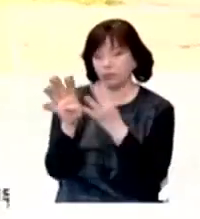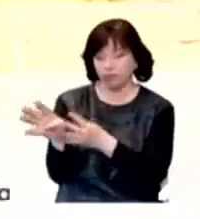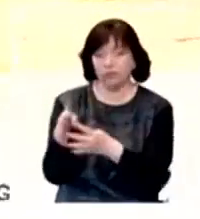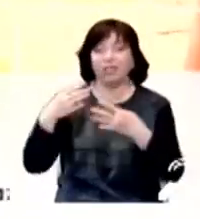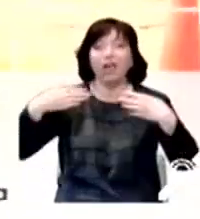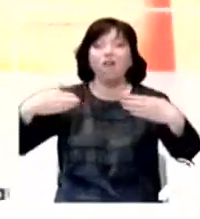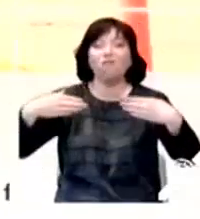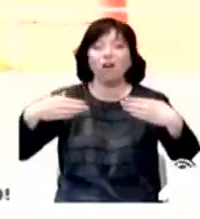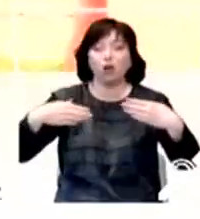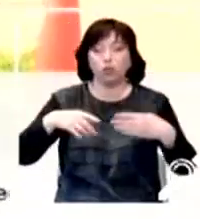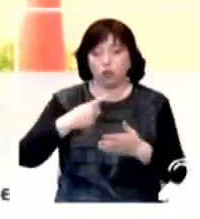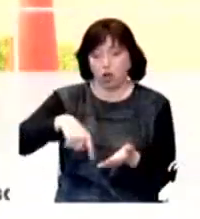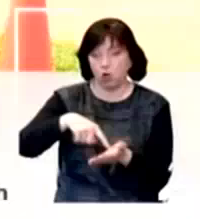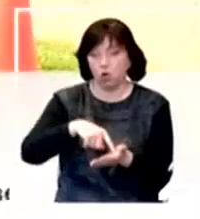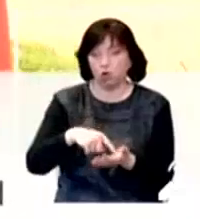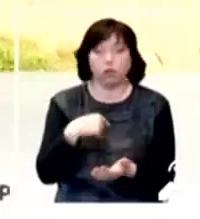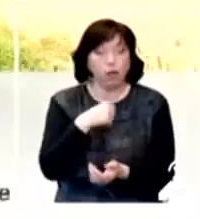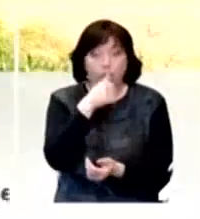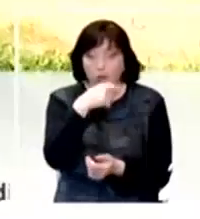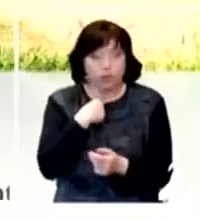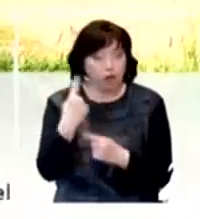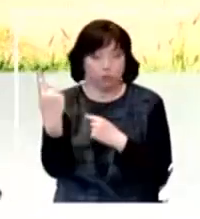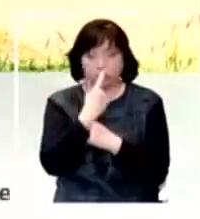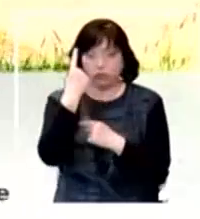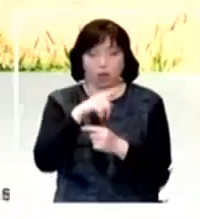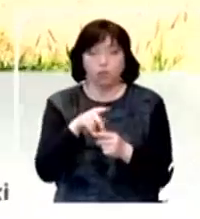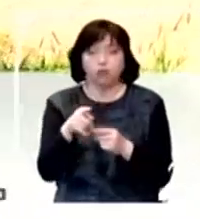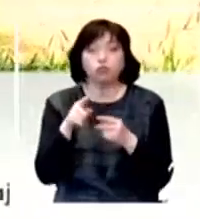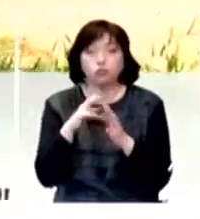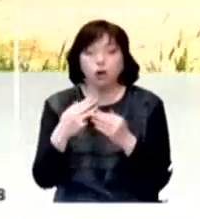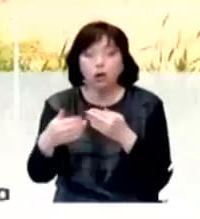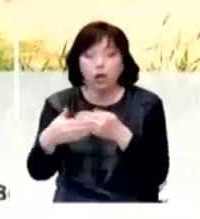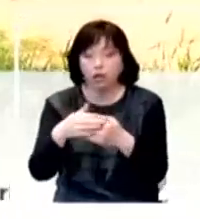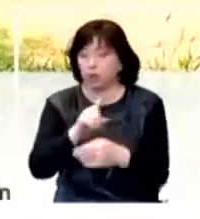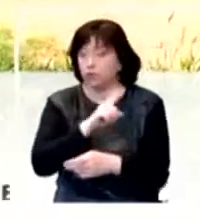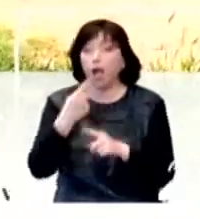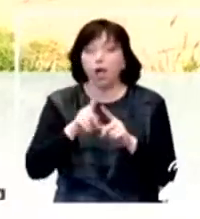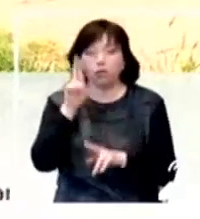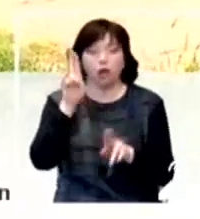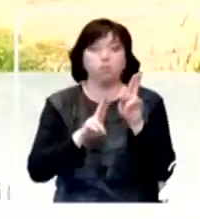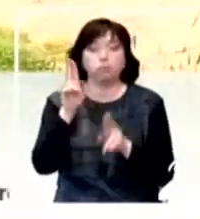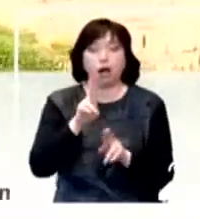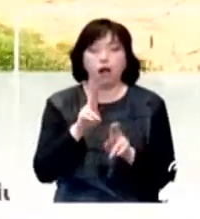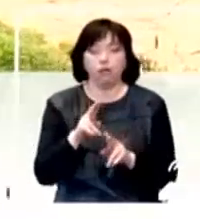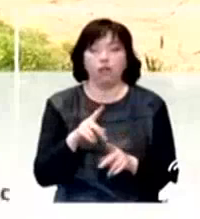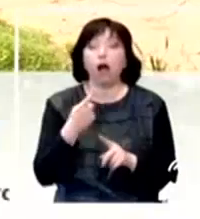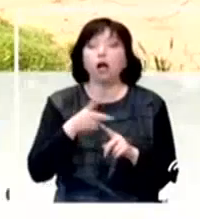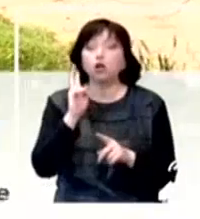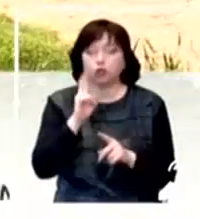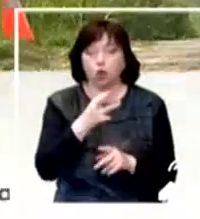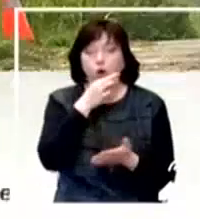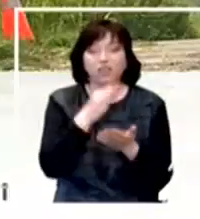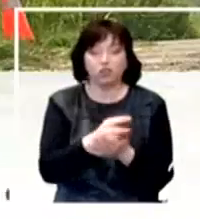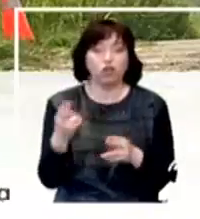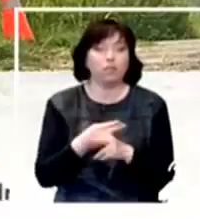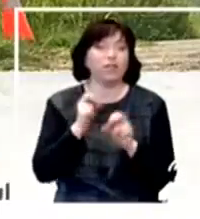porți ale orașului. Nu ne putem apropia prea mult de carosabil. Este o regulă impusă de instituțiile care asigură securitatea